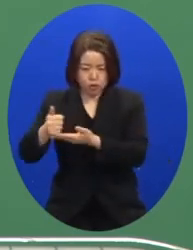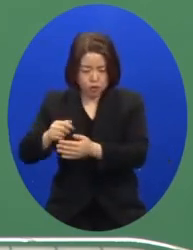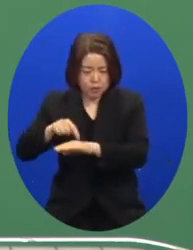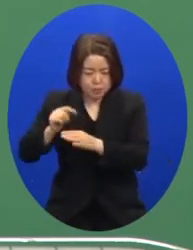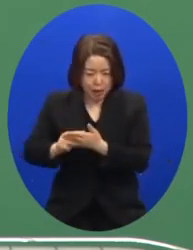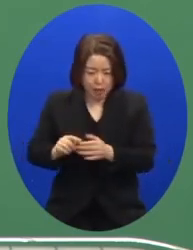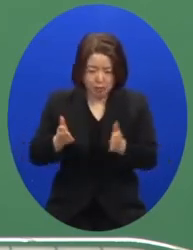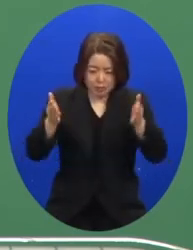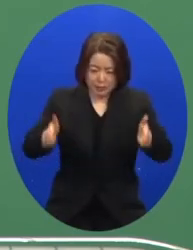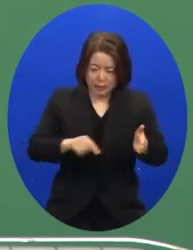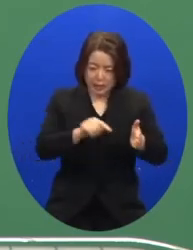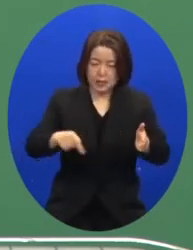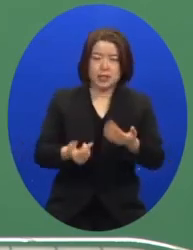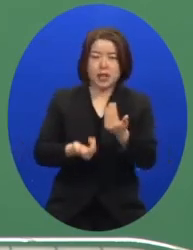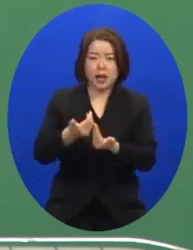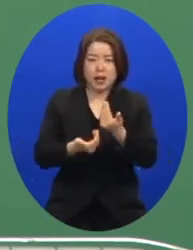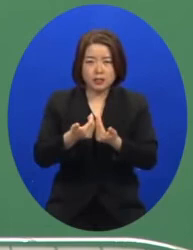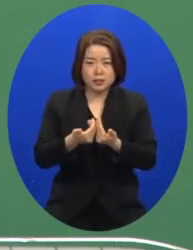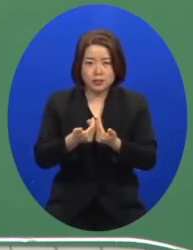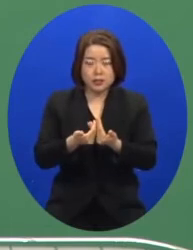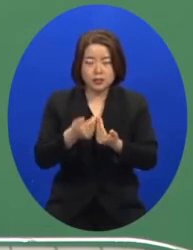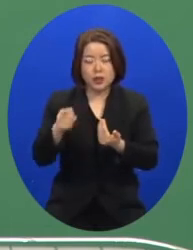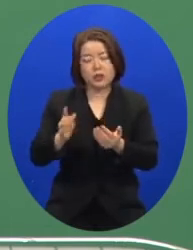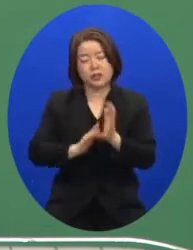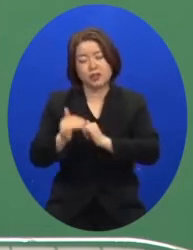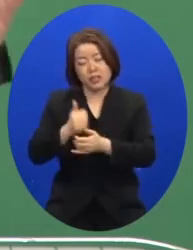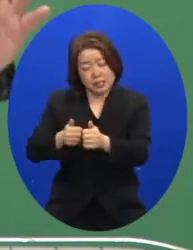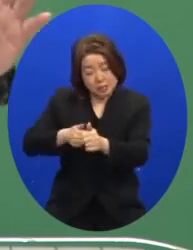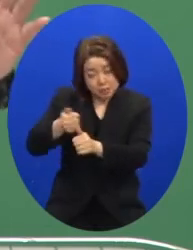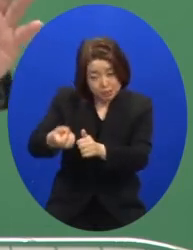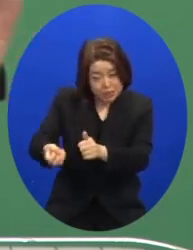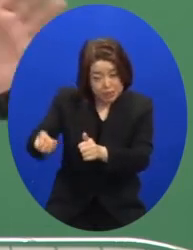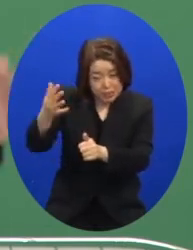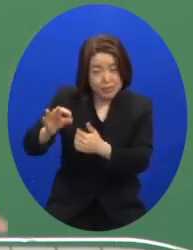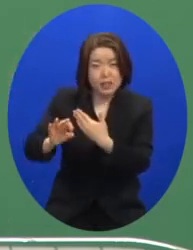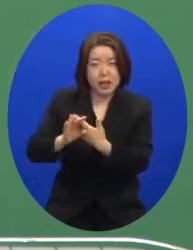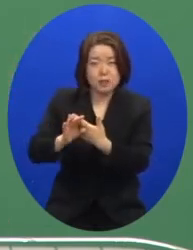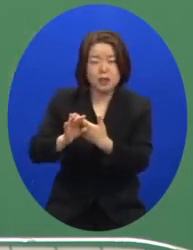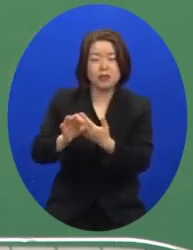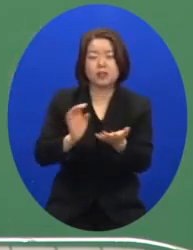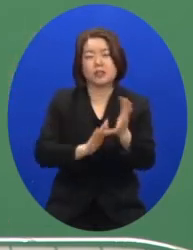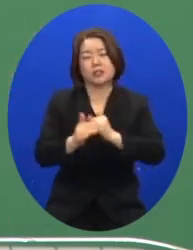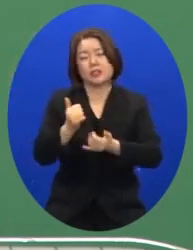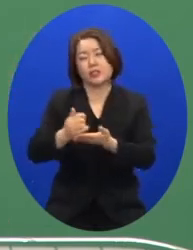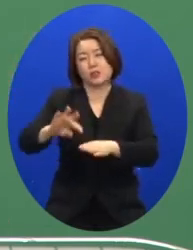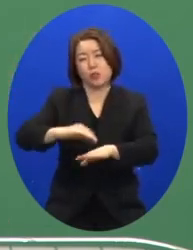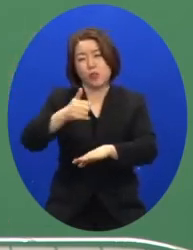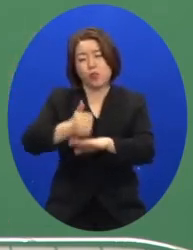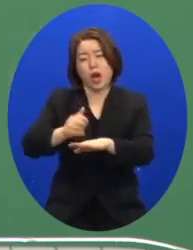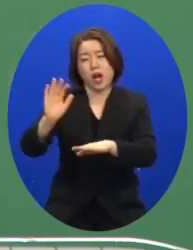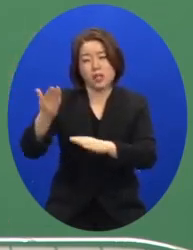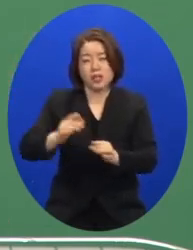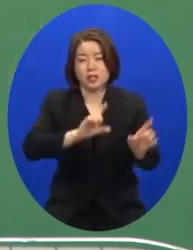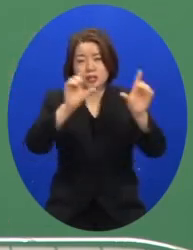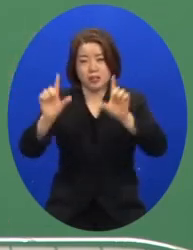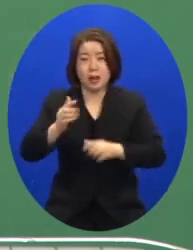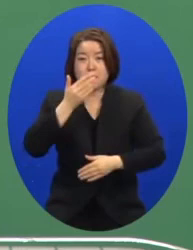예수님이 승리 하시면 예수님께서 왕게 신자의 삶을 살게 되는 거죠